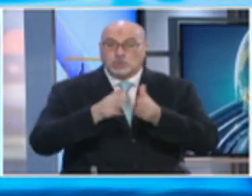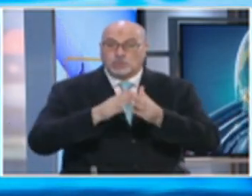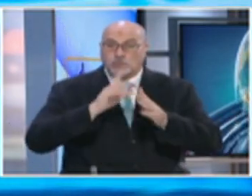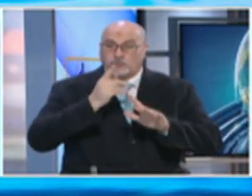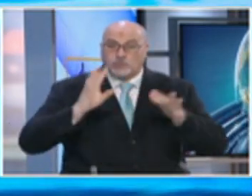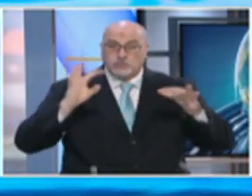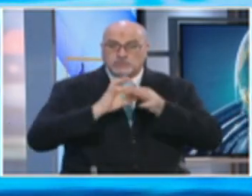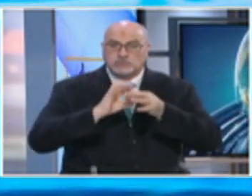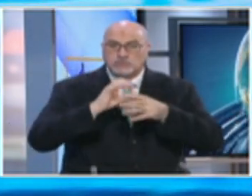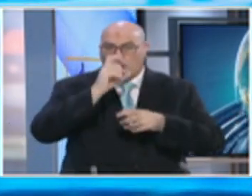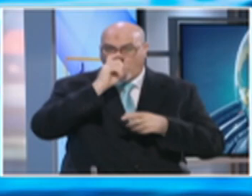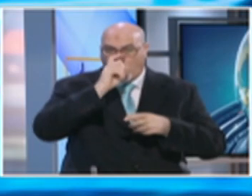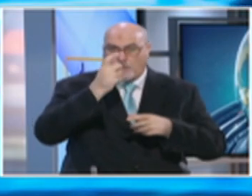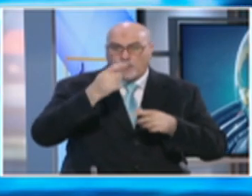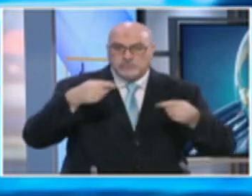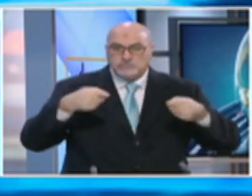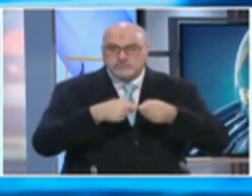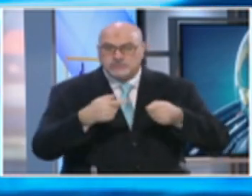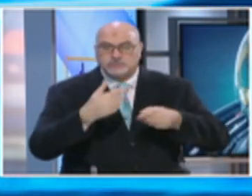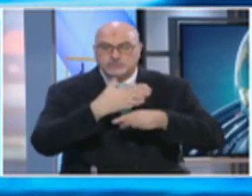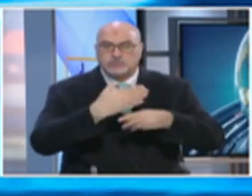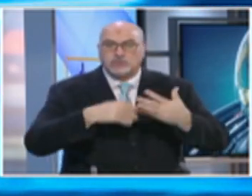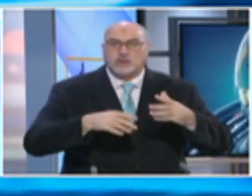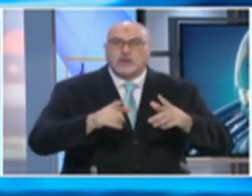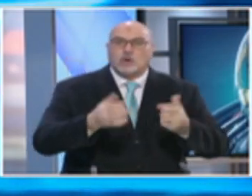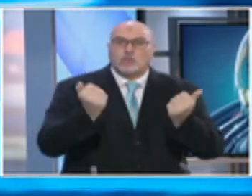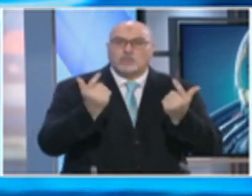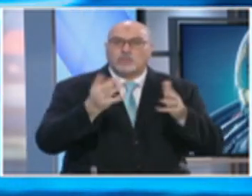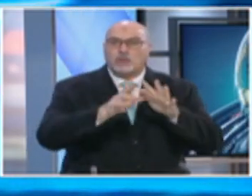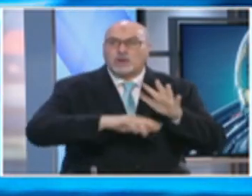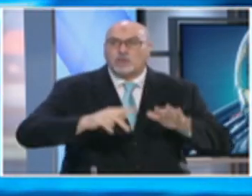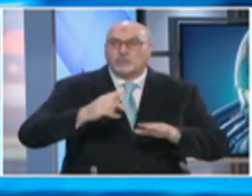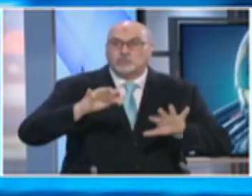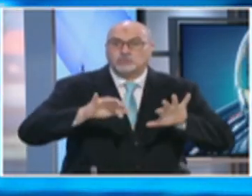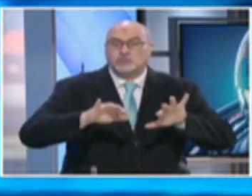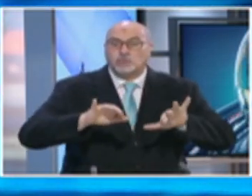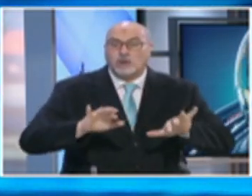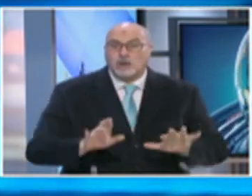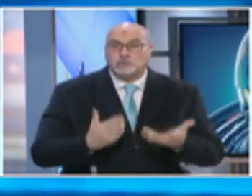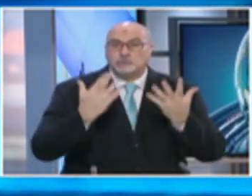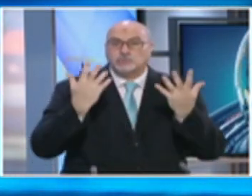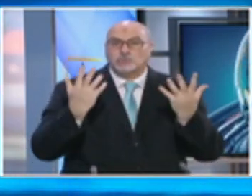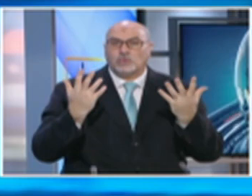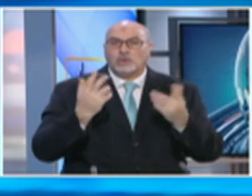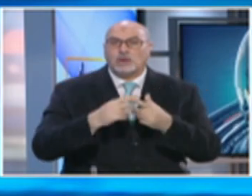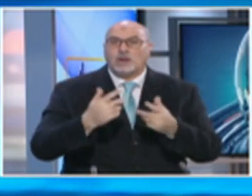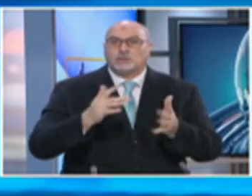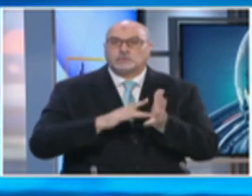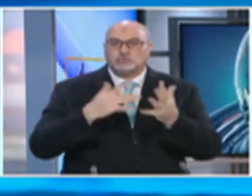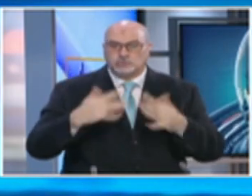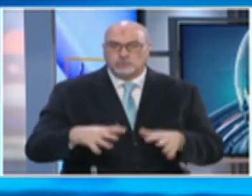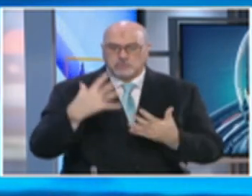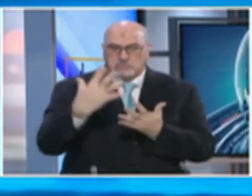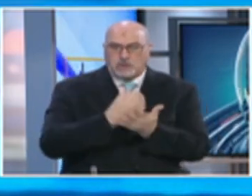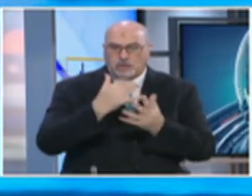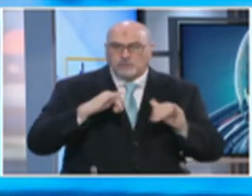لتعاون عربي من أجل بناء فضاء رقمي منتج للثروة مستعرضا بالمناسبة المكاسب التي